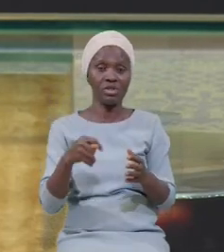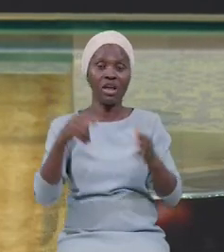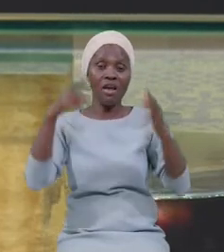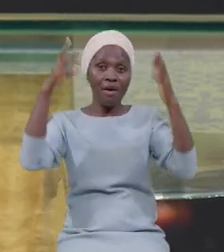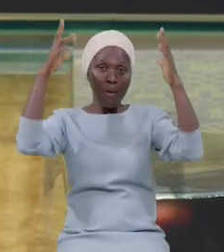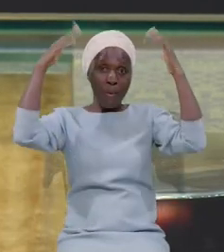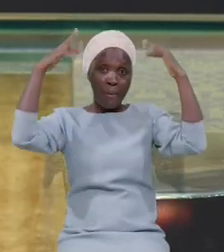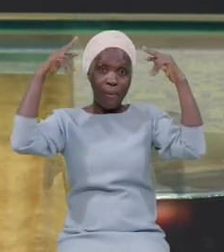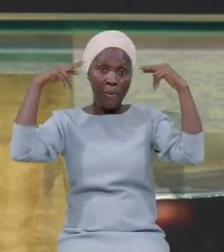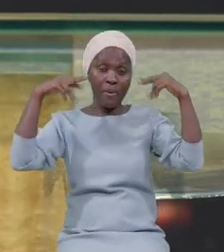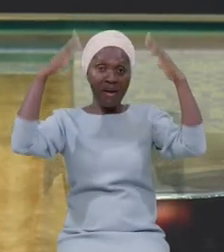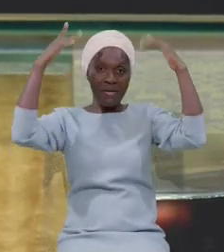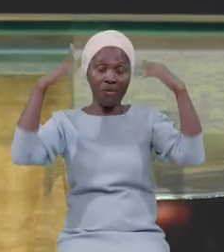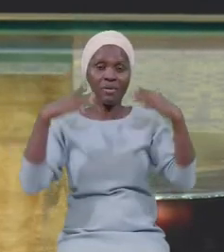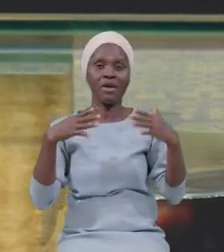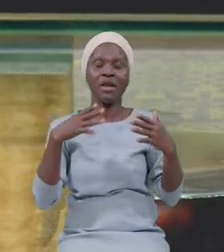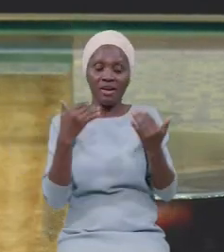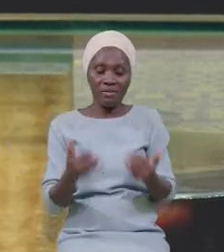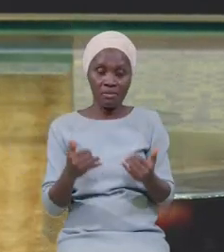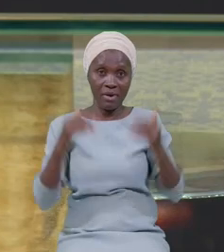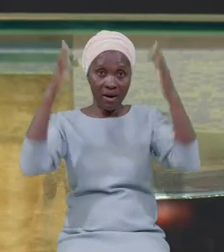saison comme autrefois. Verset